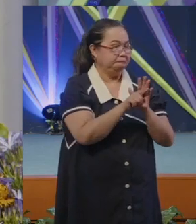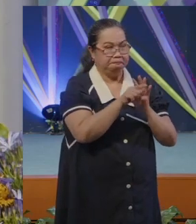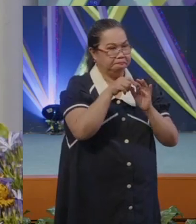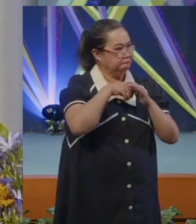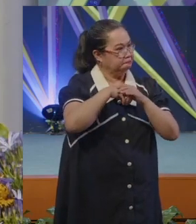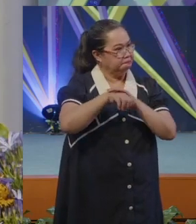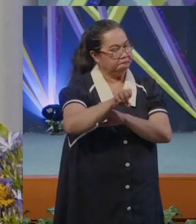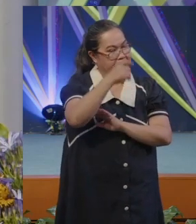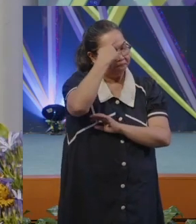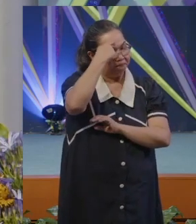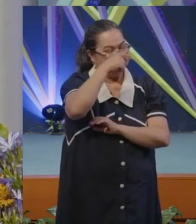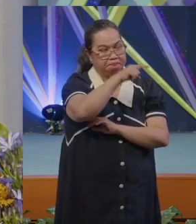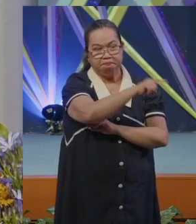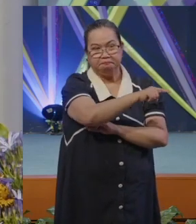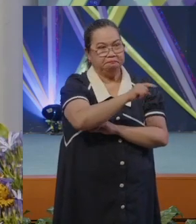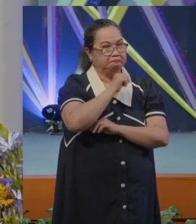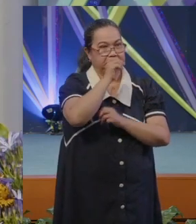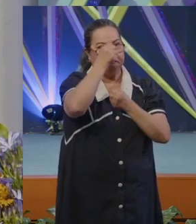pangako.